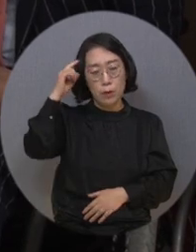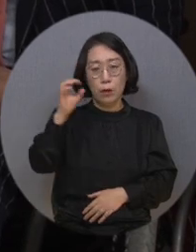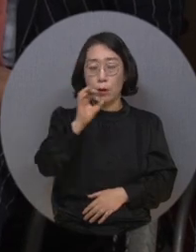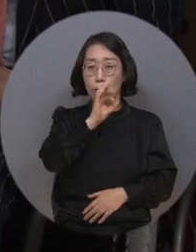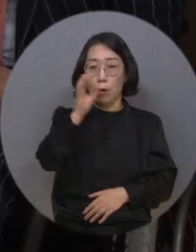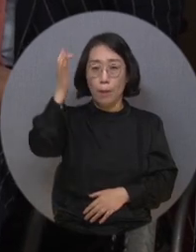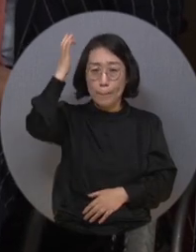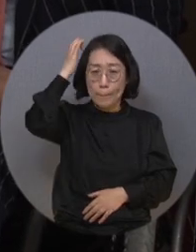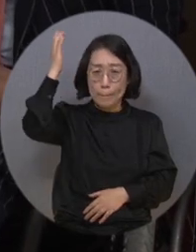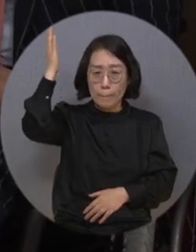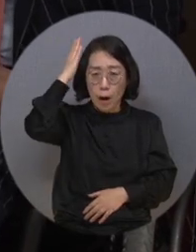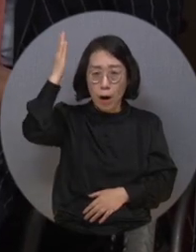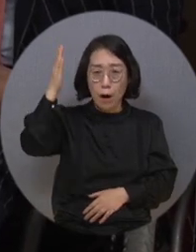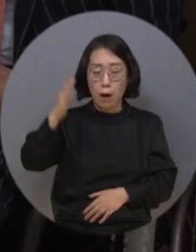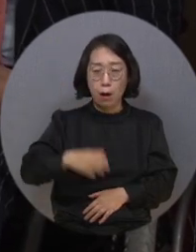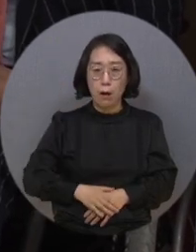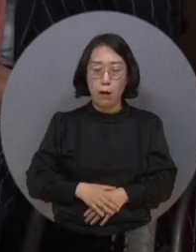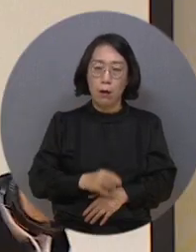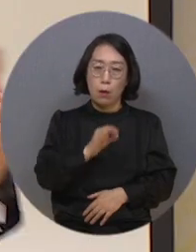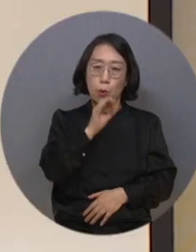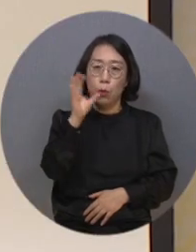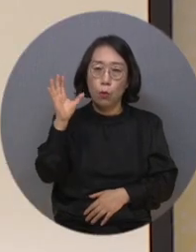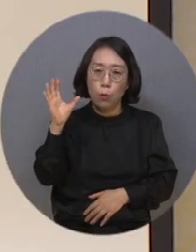이렇게 녹이 나갔다 그러죠, 그죠?